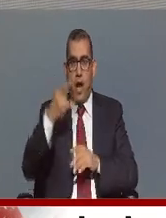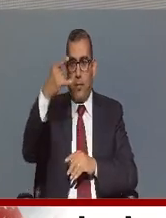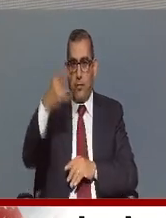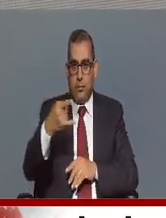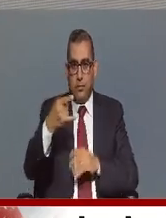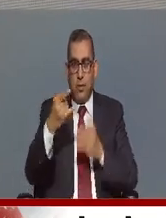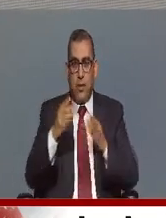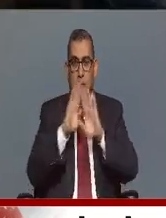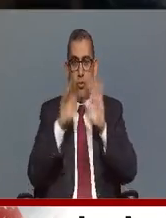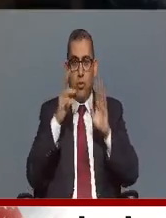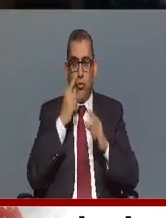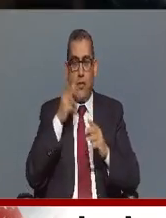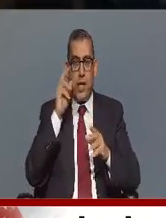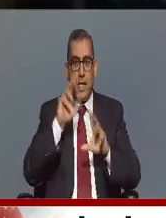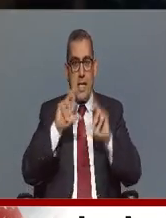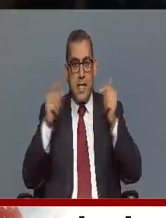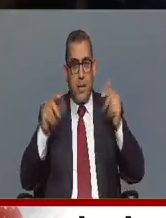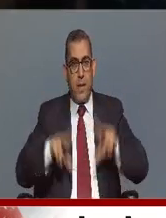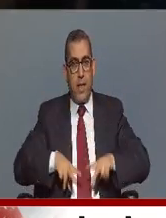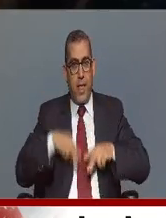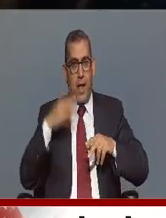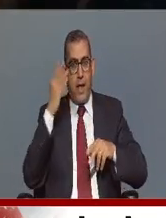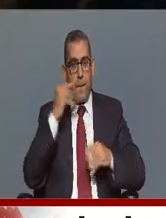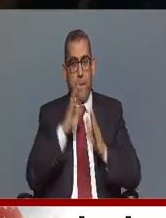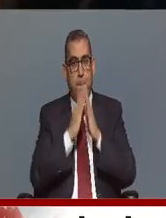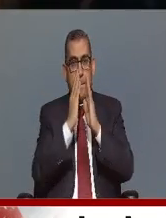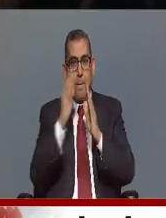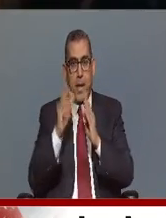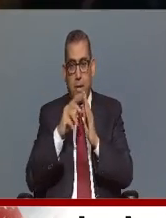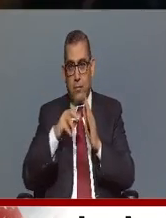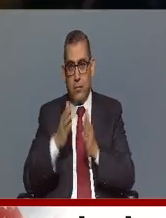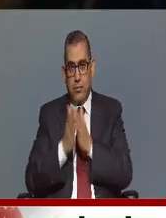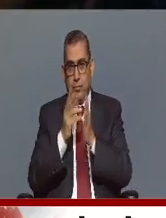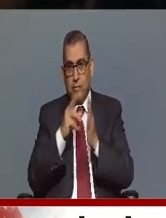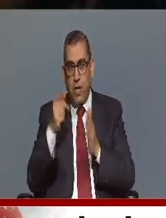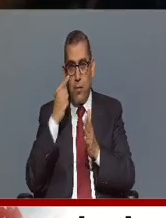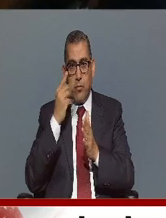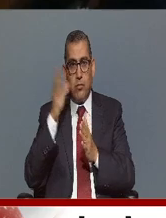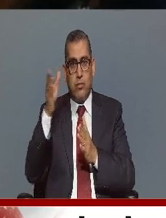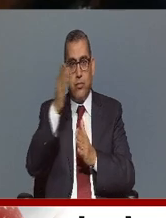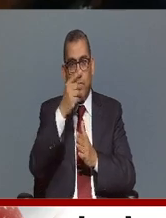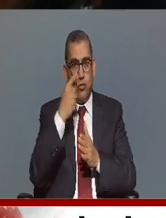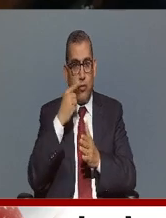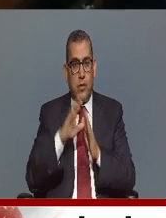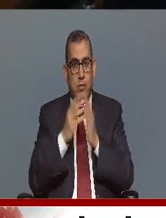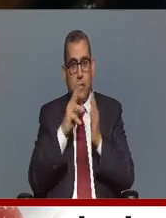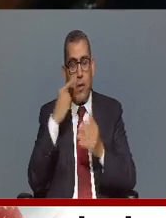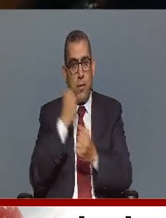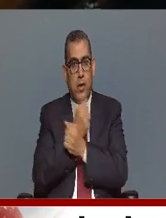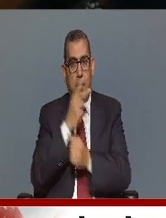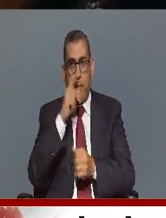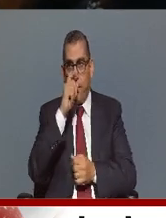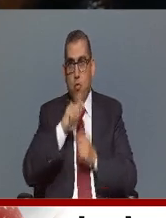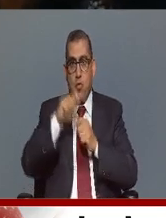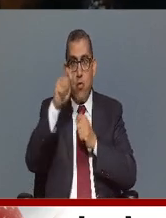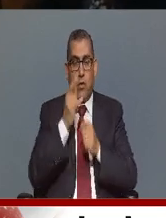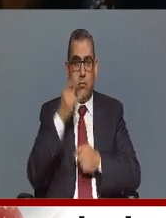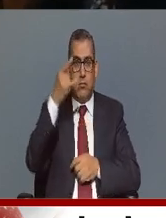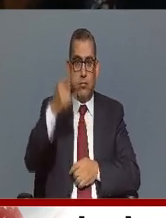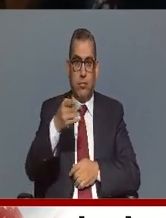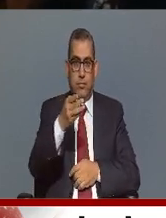من عروض سينمائية ومكتبات متنقلة وورش حاكي وحرف تراثية في القرى والنجوع.